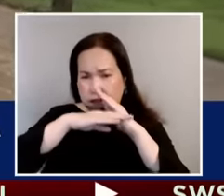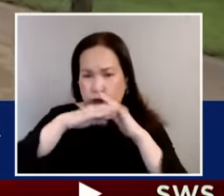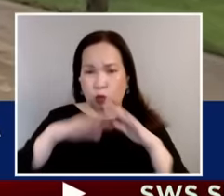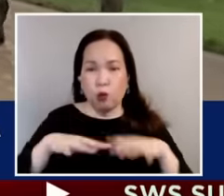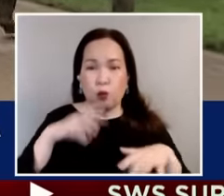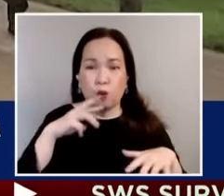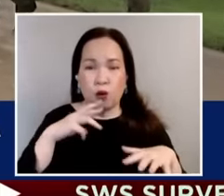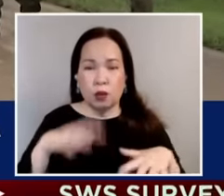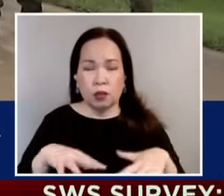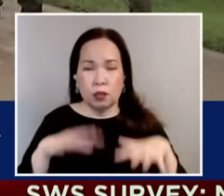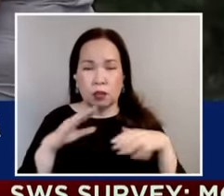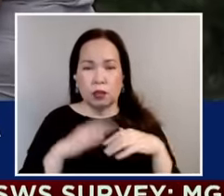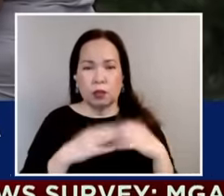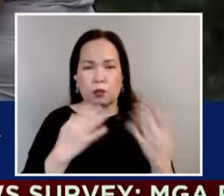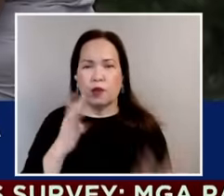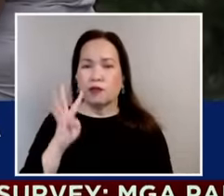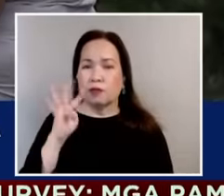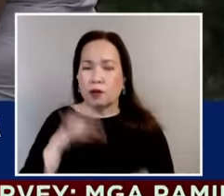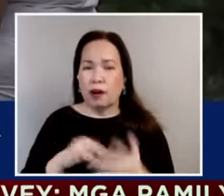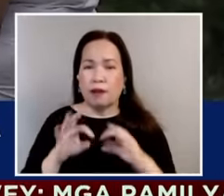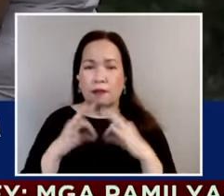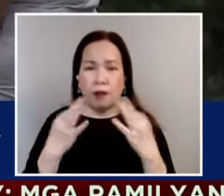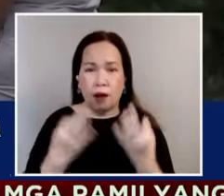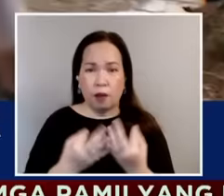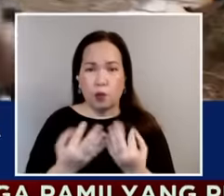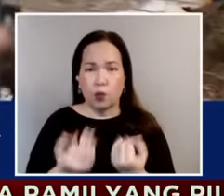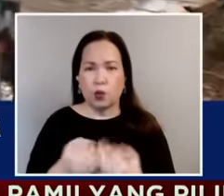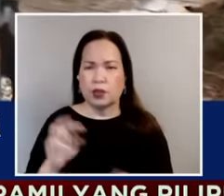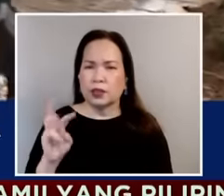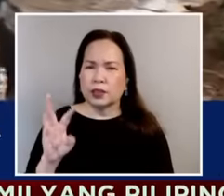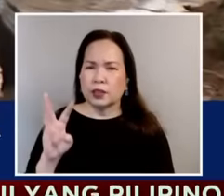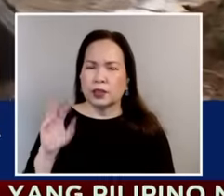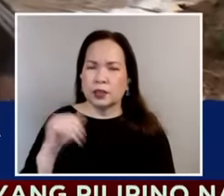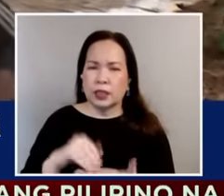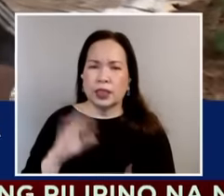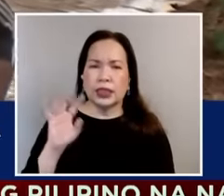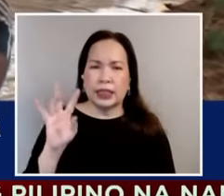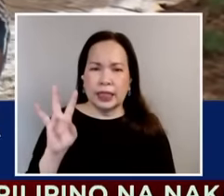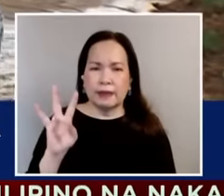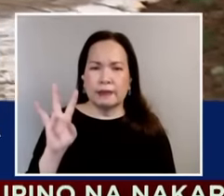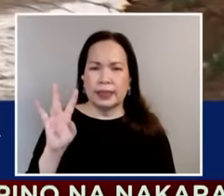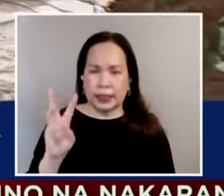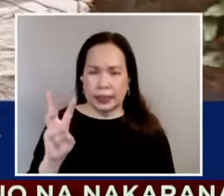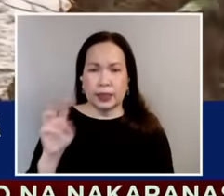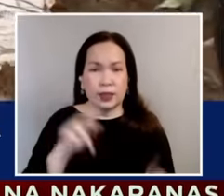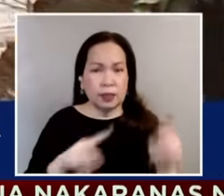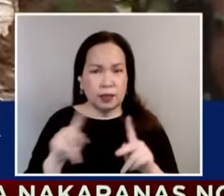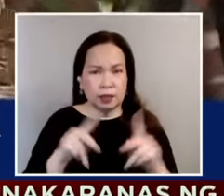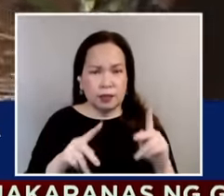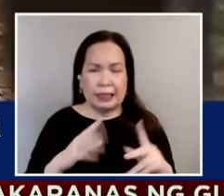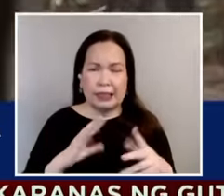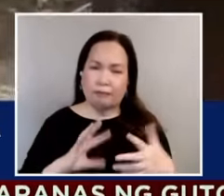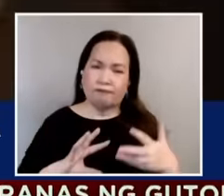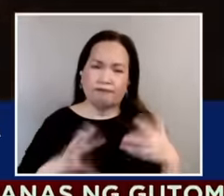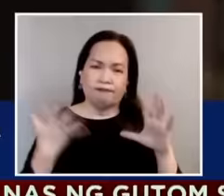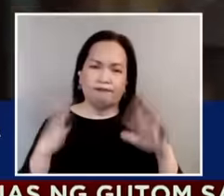Higit 4,000 pamilya o 16,076 na individual ang apektado ng